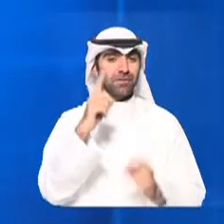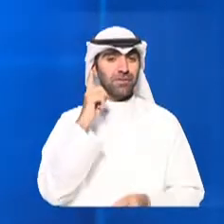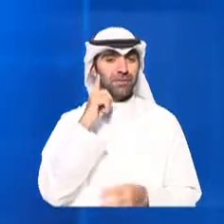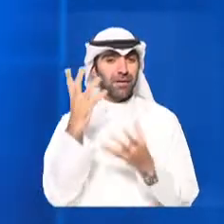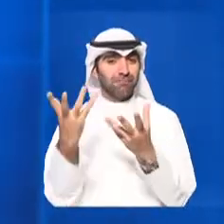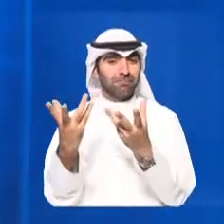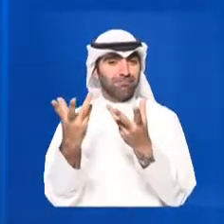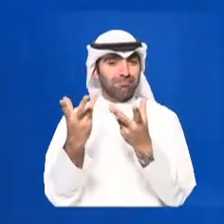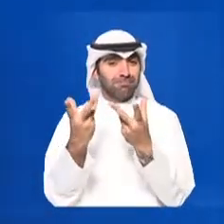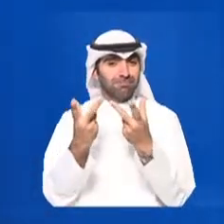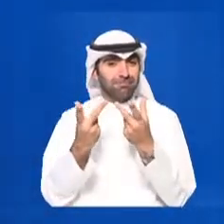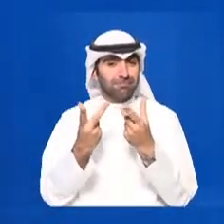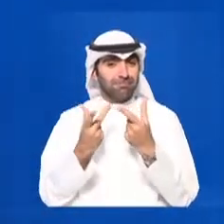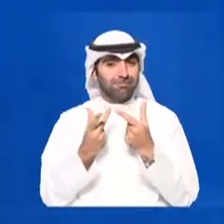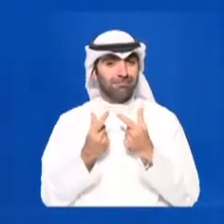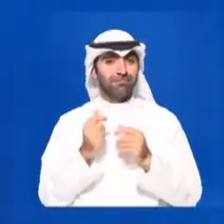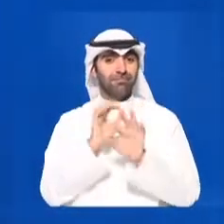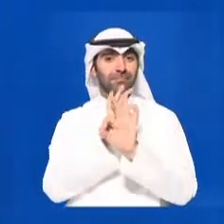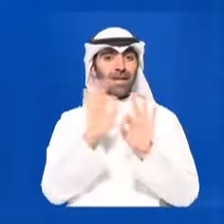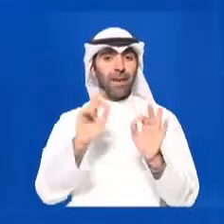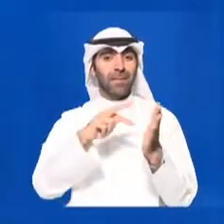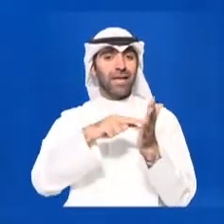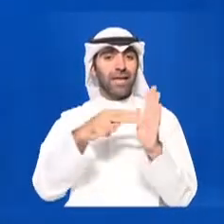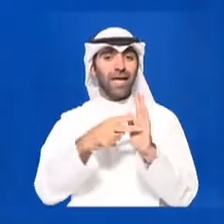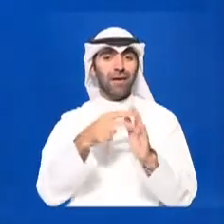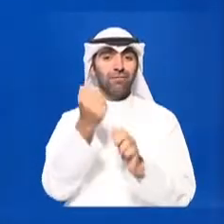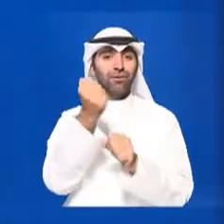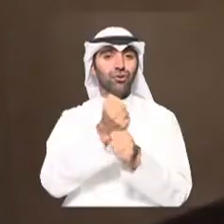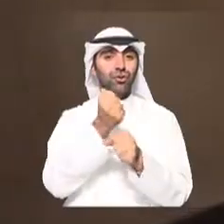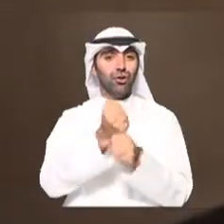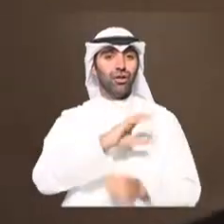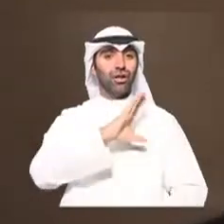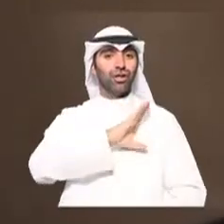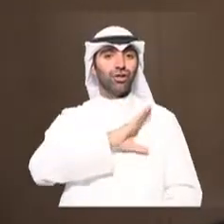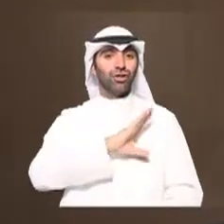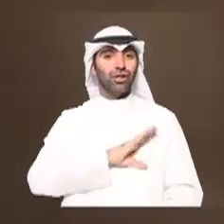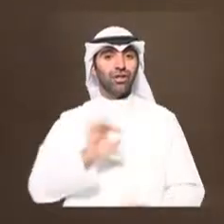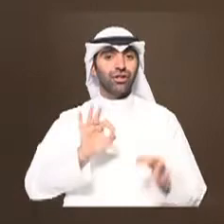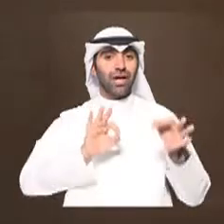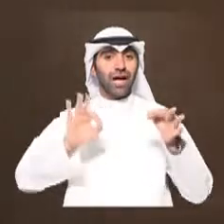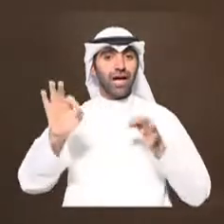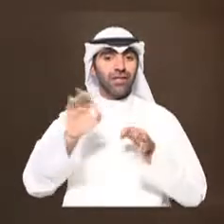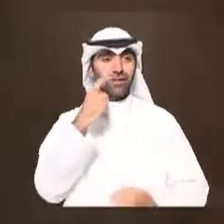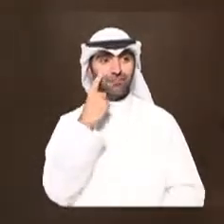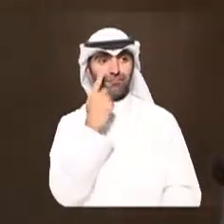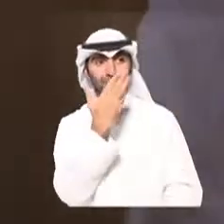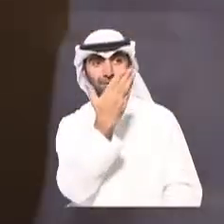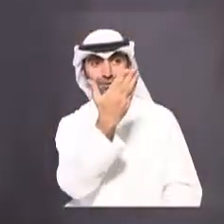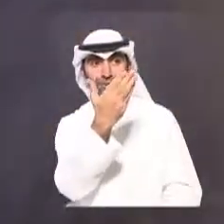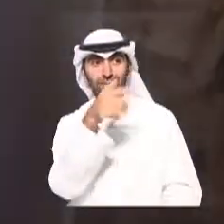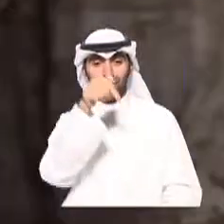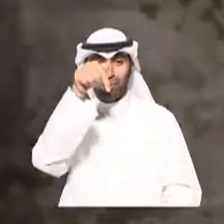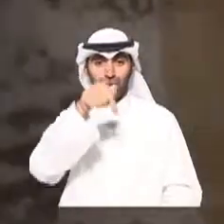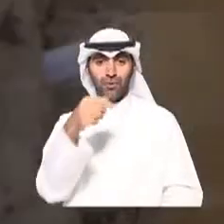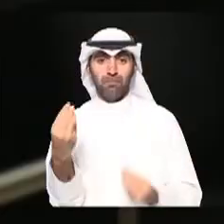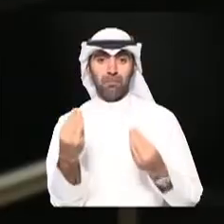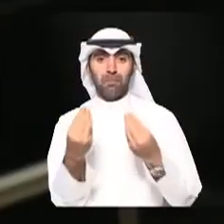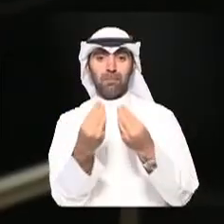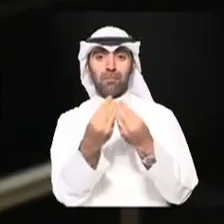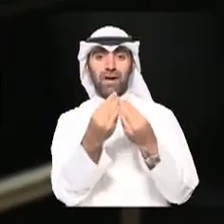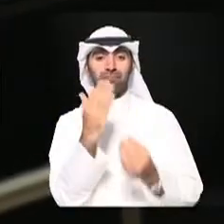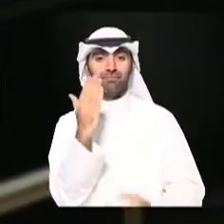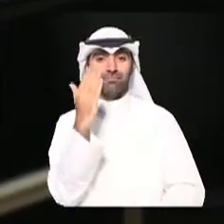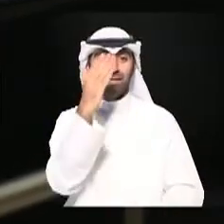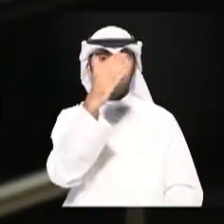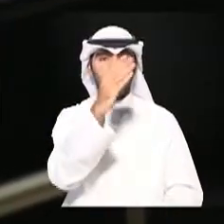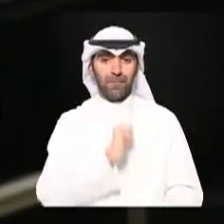طبيعة المهام والواجبات التي تقوم هيئة العمليات والخطط بتنفيذها ومتابعتها،